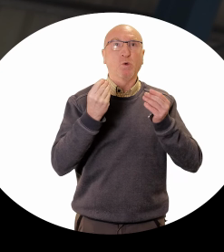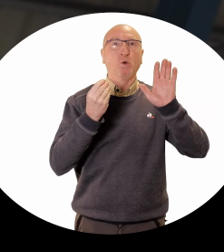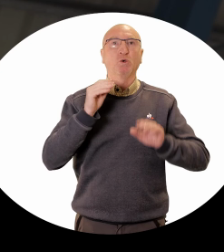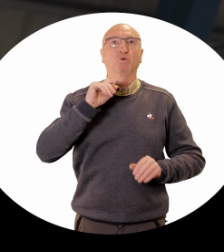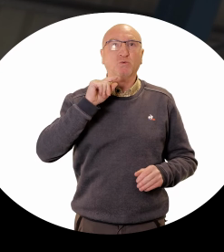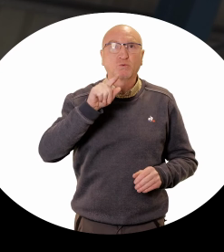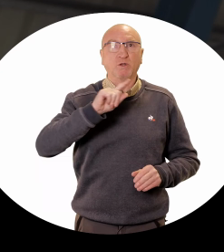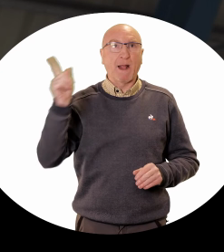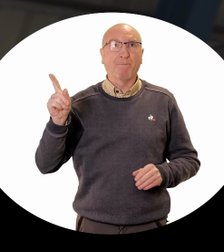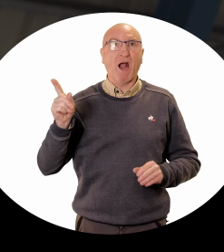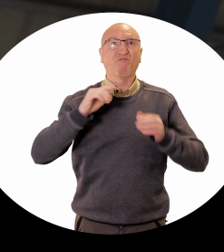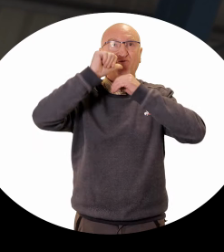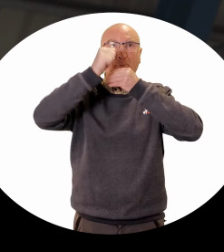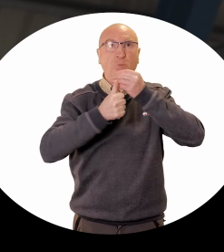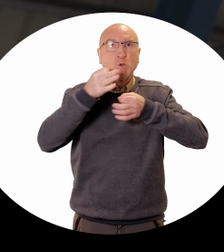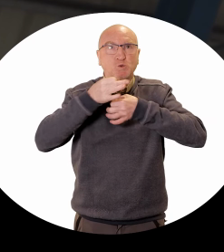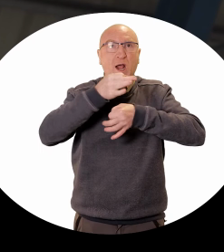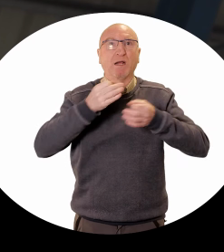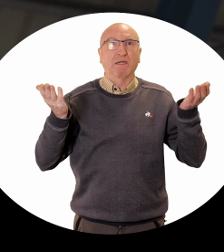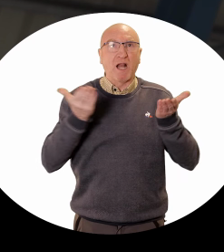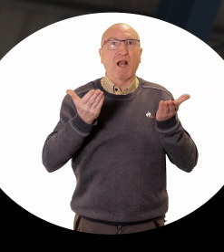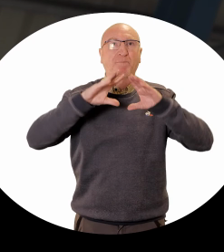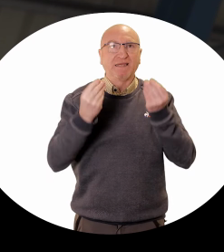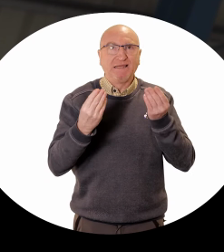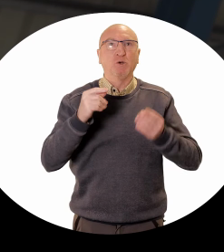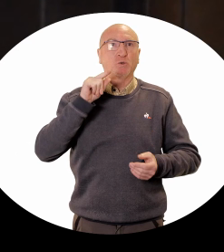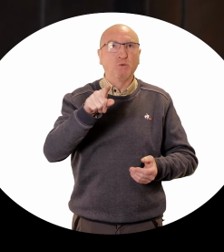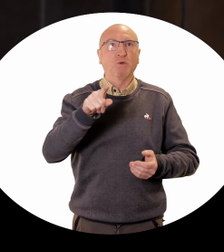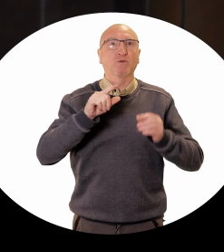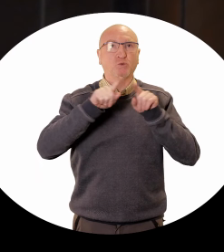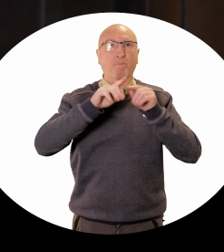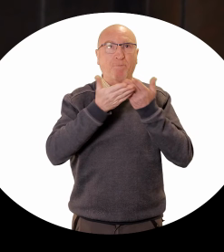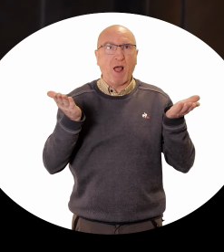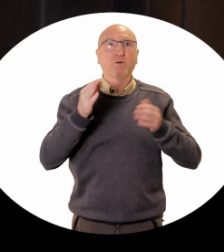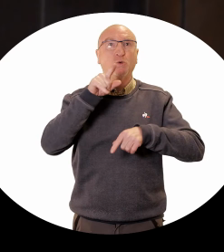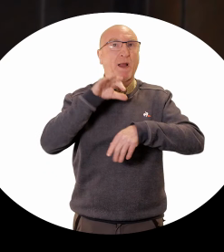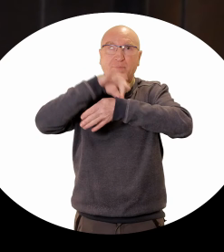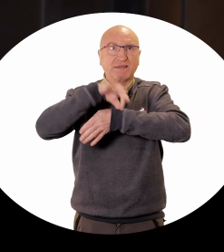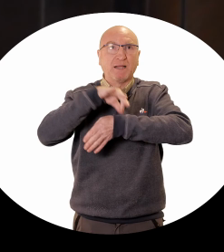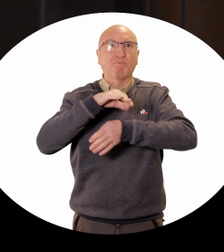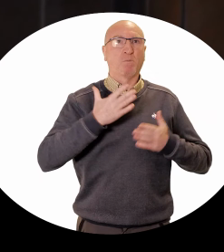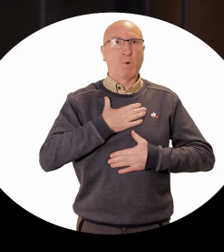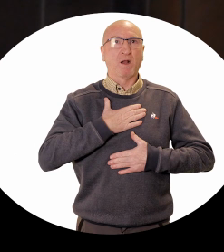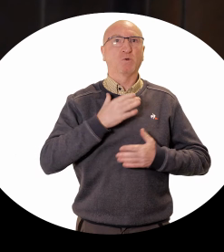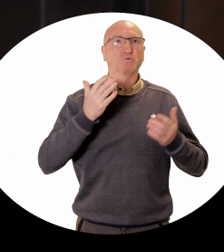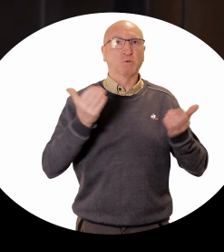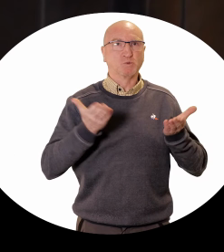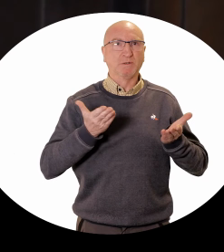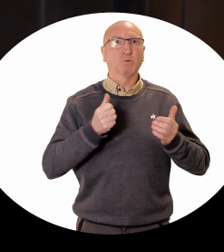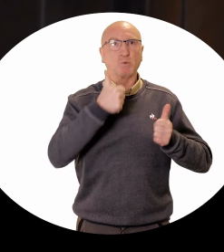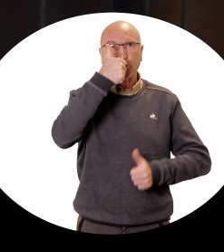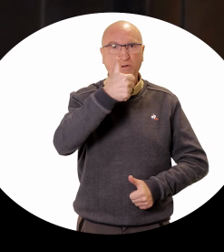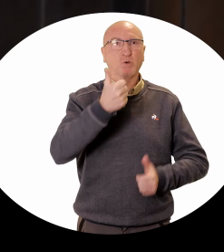pont roulant qui te parle, là. Tu viens, je t'emmène à l'atelier pour ton check-up préventif de lundi. Petit moule, mais costaud. Bon,